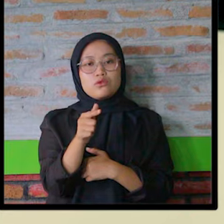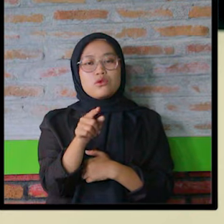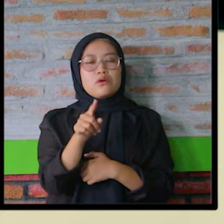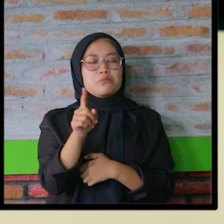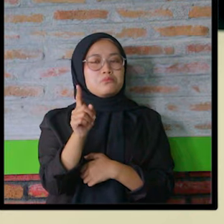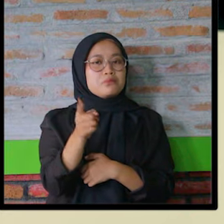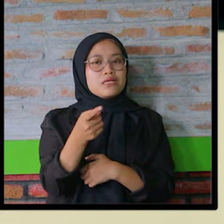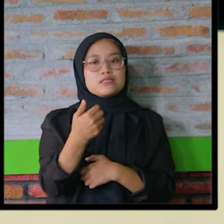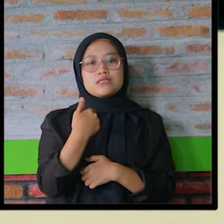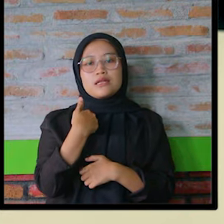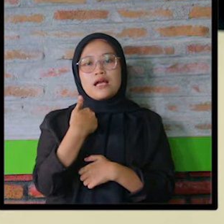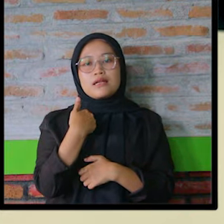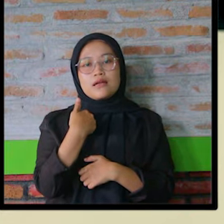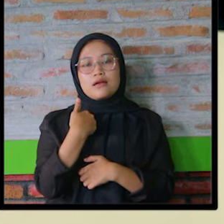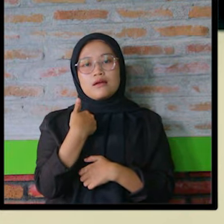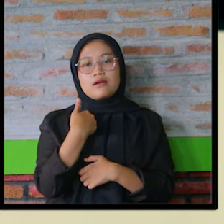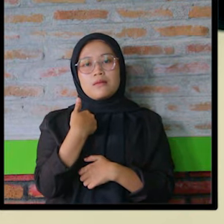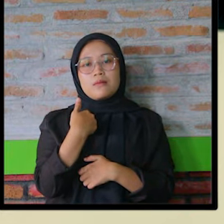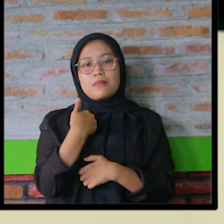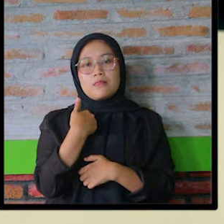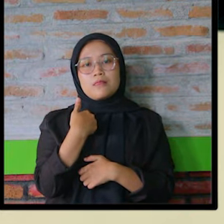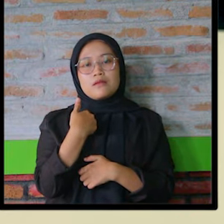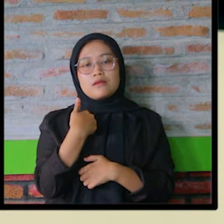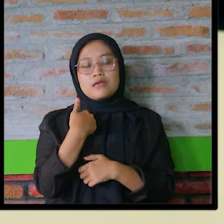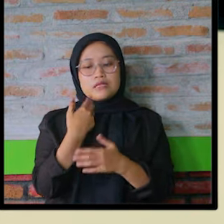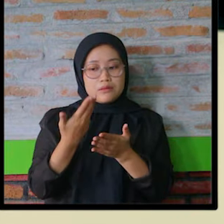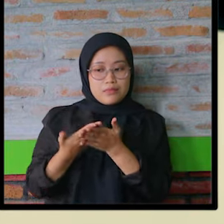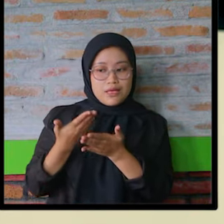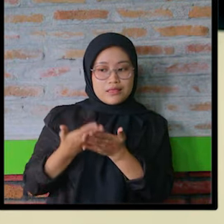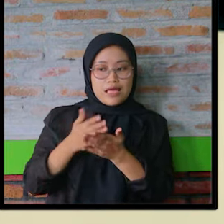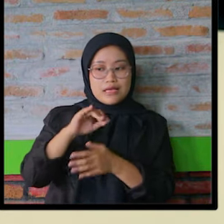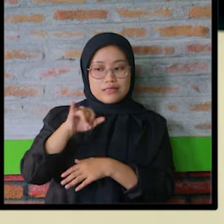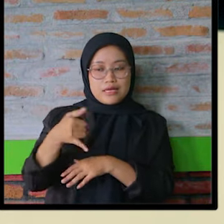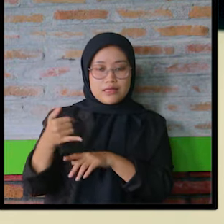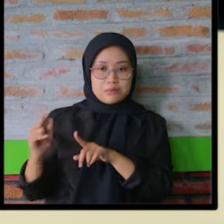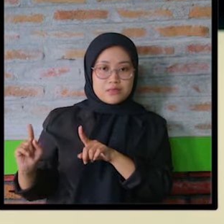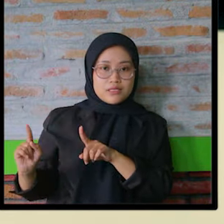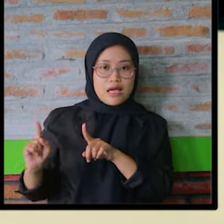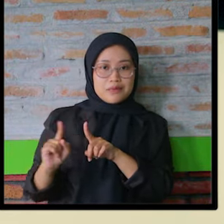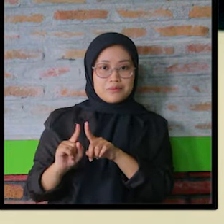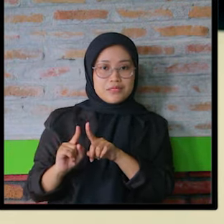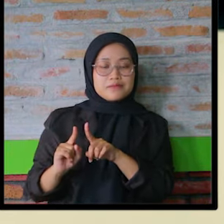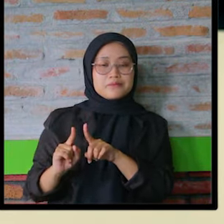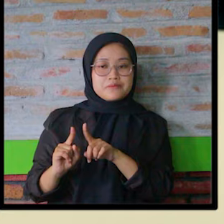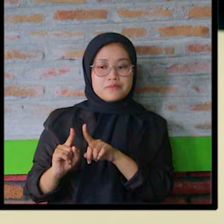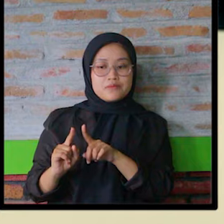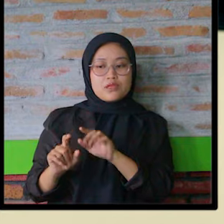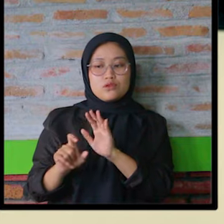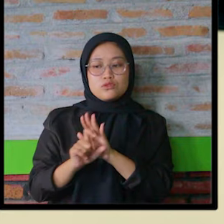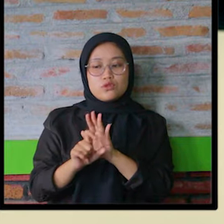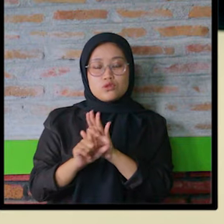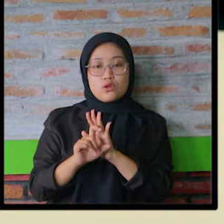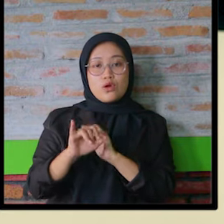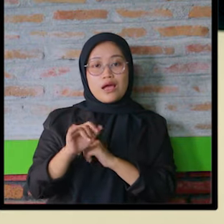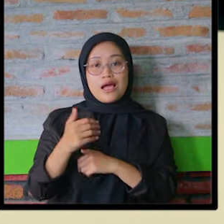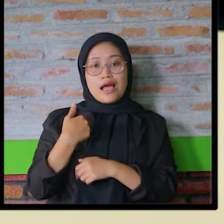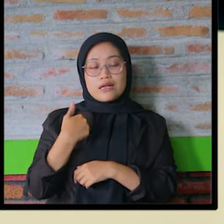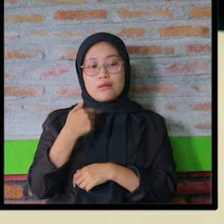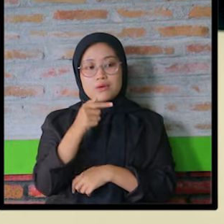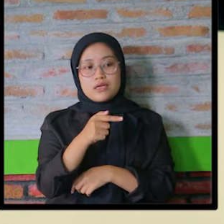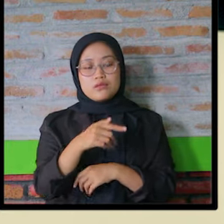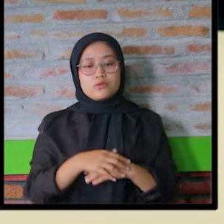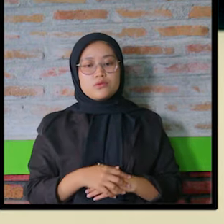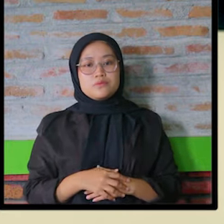ee yang dimintai sebagai asisten pendamping gitu ya Misalnya ada begitu Gitu Ee apa